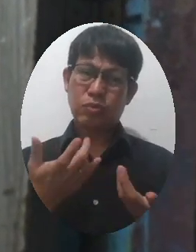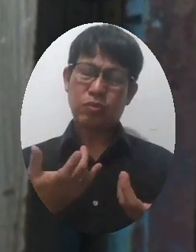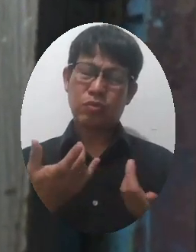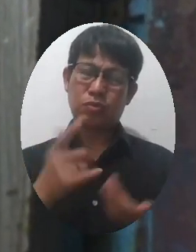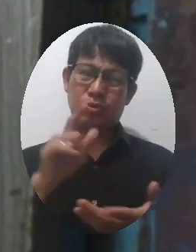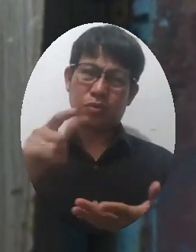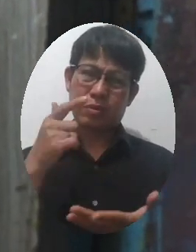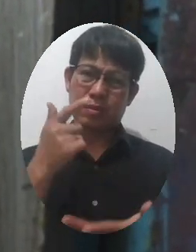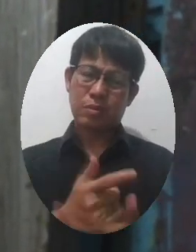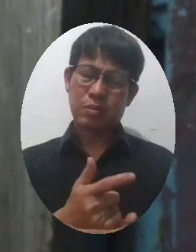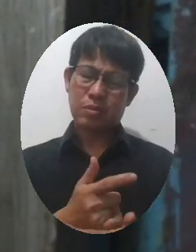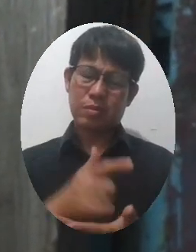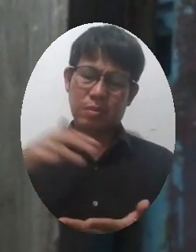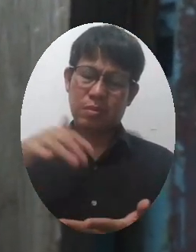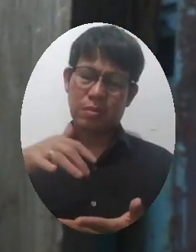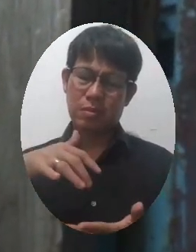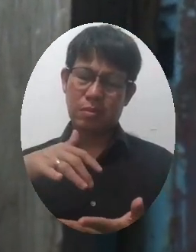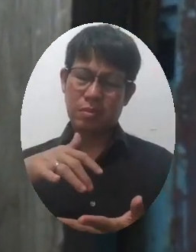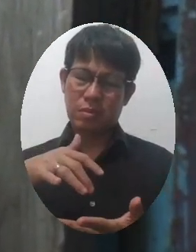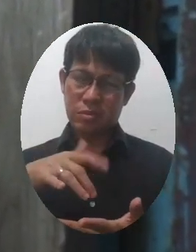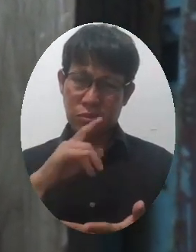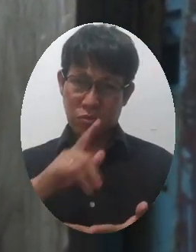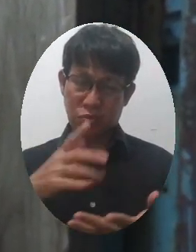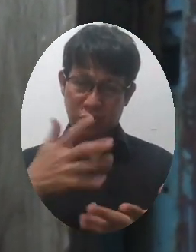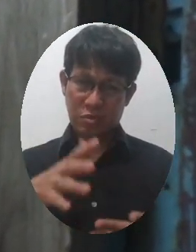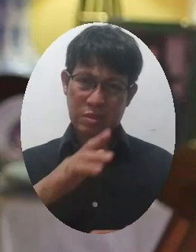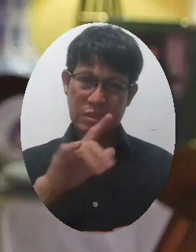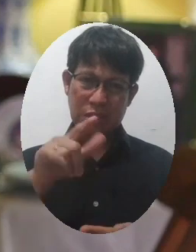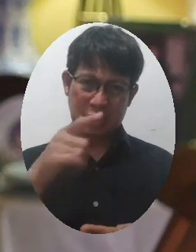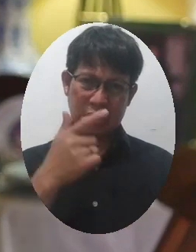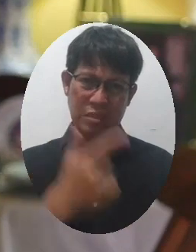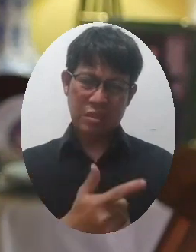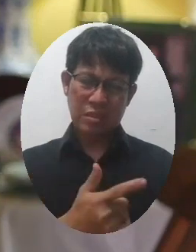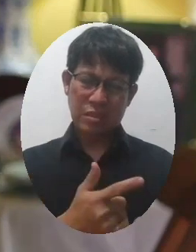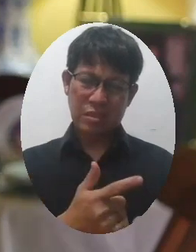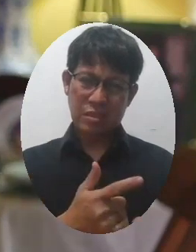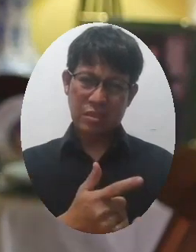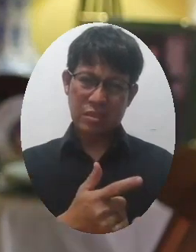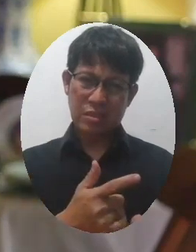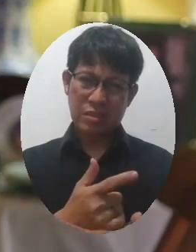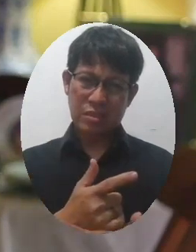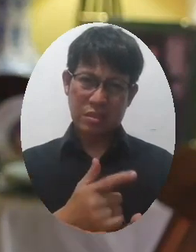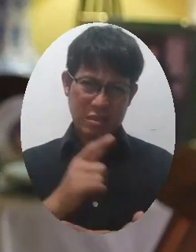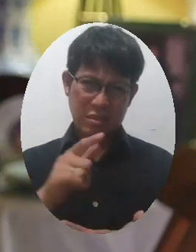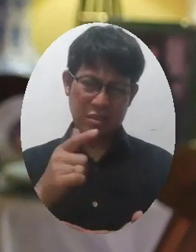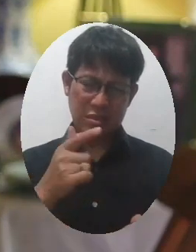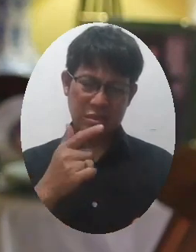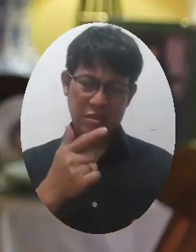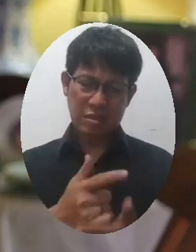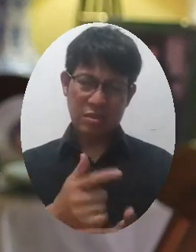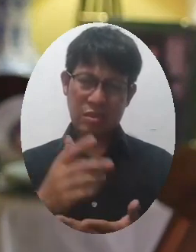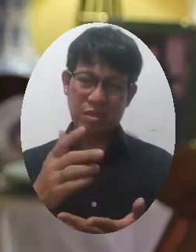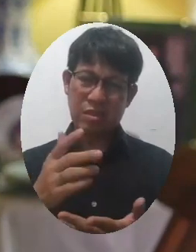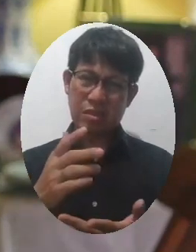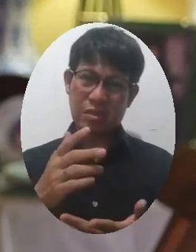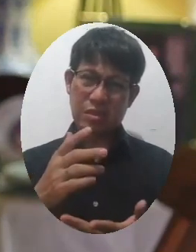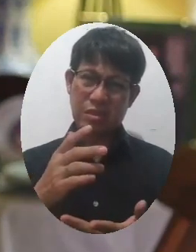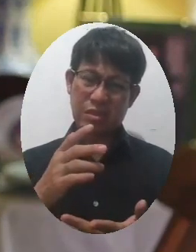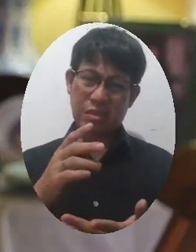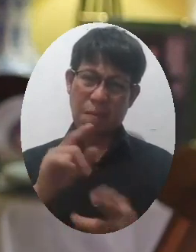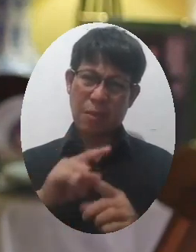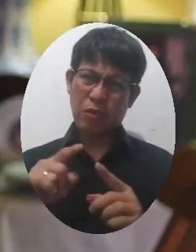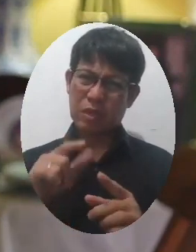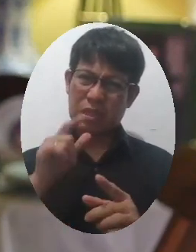makapagtapos ako nung time na yun. Nakapag-aral ang pagluluto sa senior high school si Julian. Pero nung magkuleyo